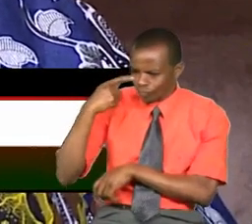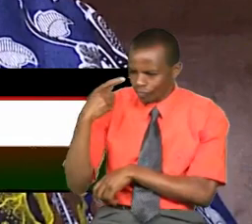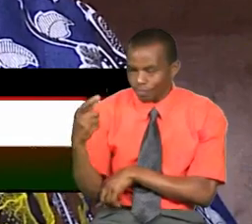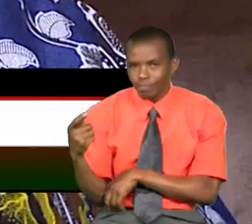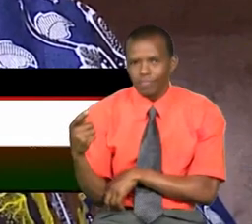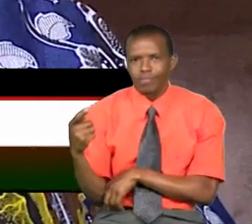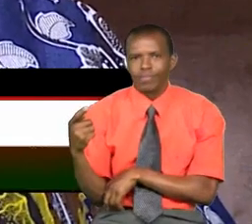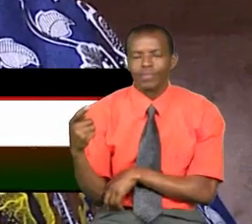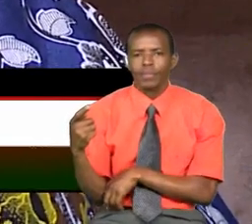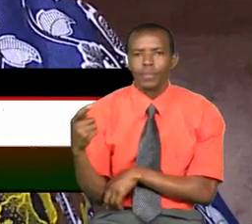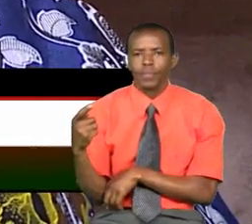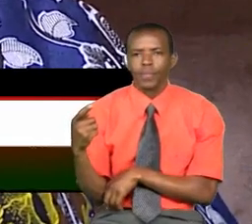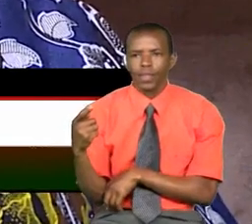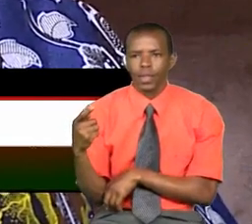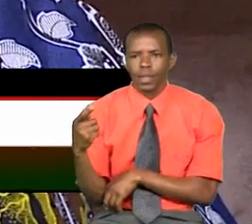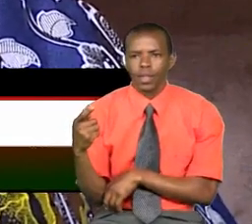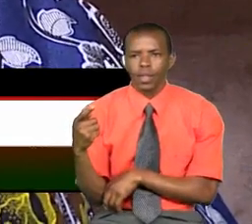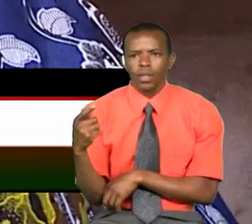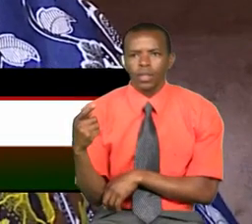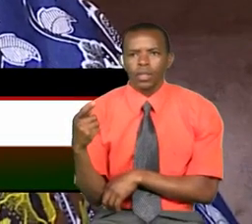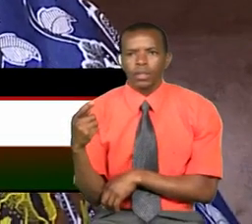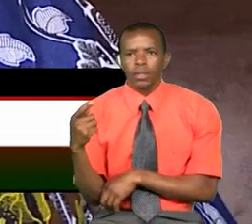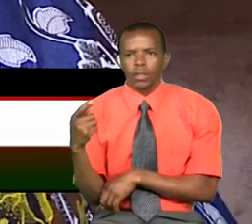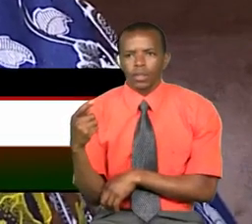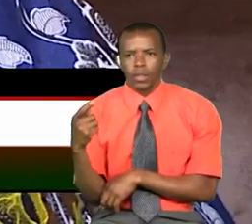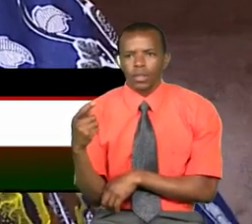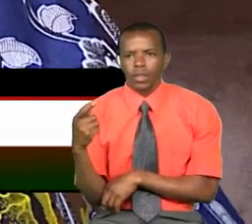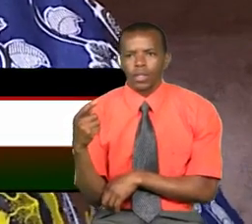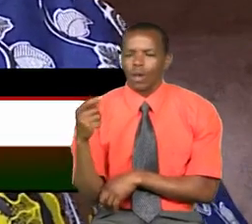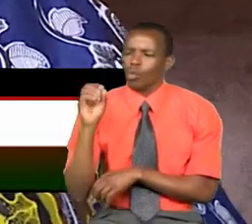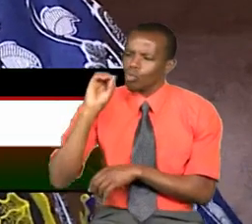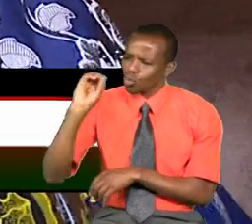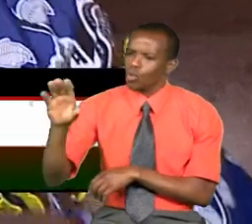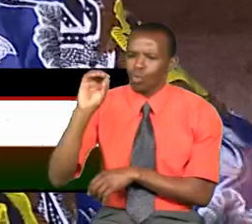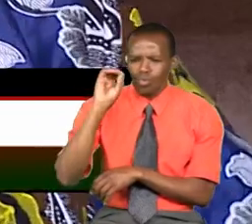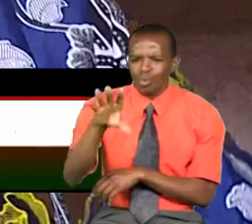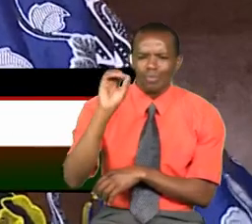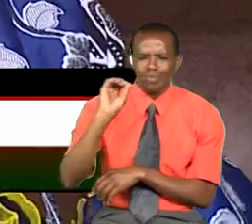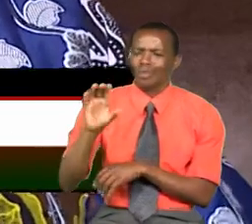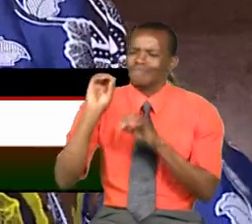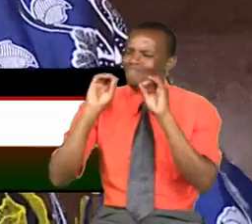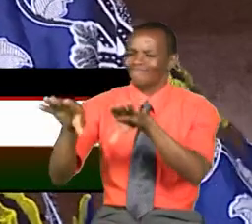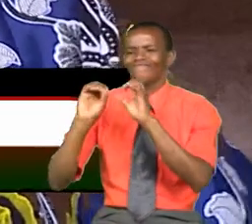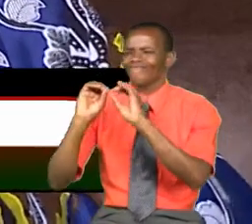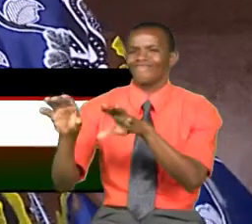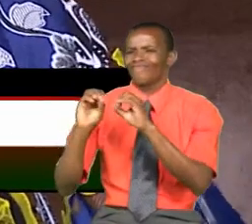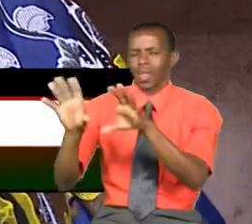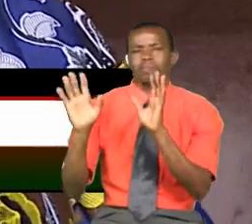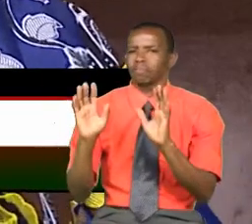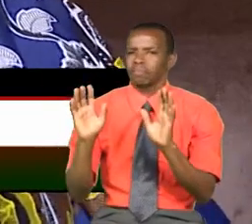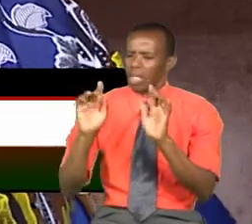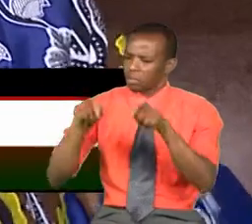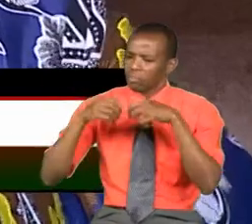ghafla, nikaona wanavirusha vile viatu, wanavitupa. Wanavitupa